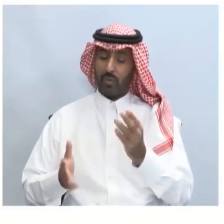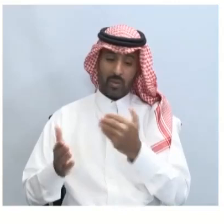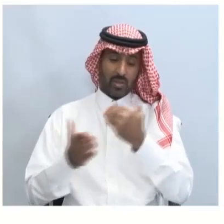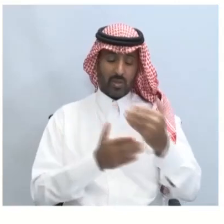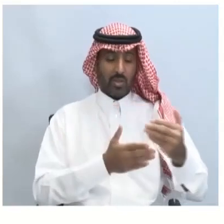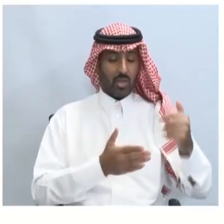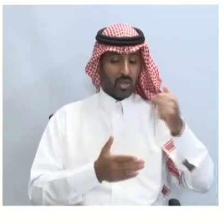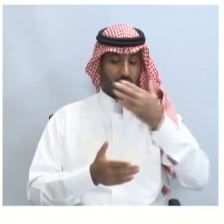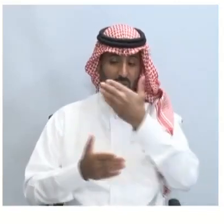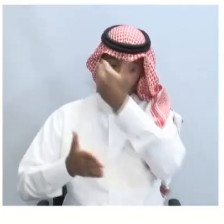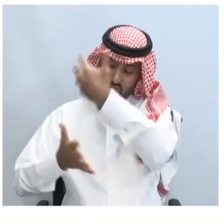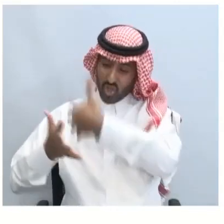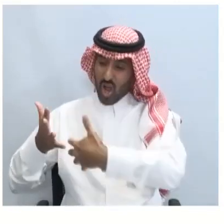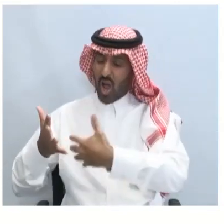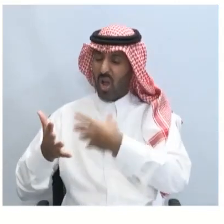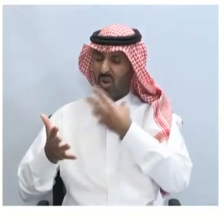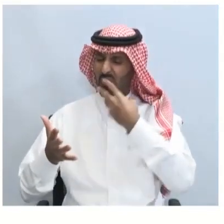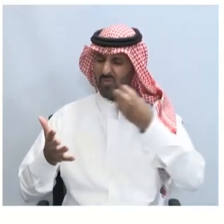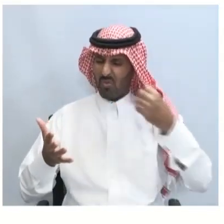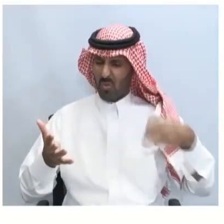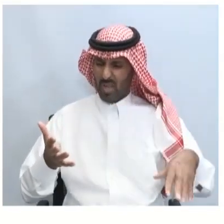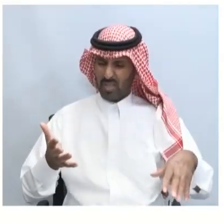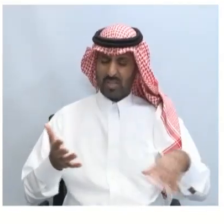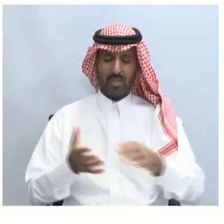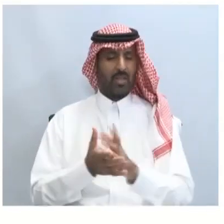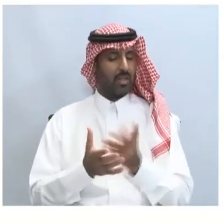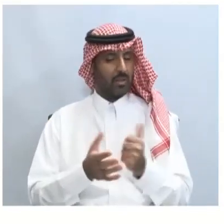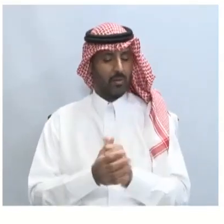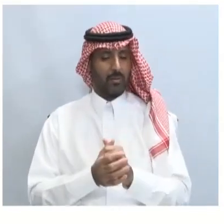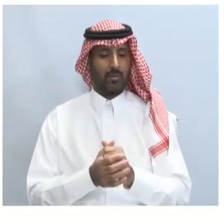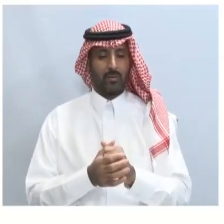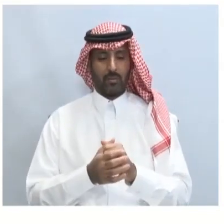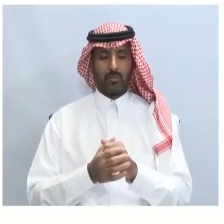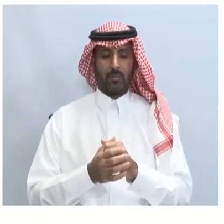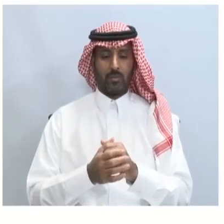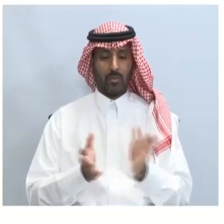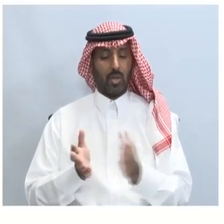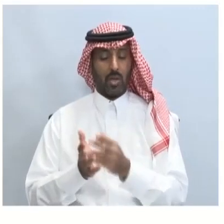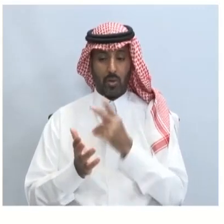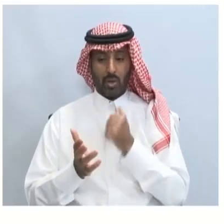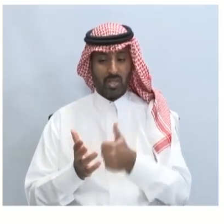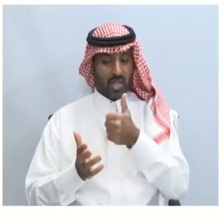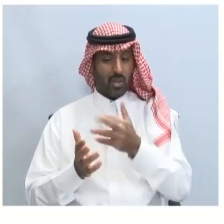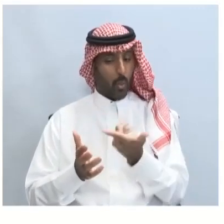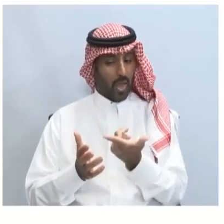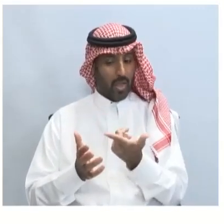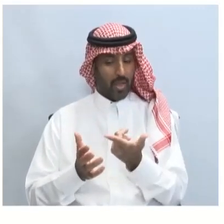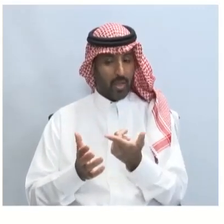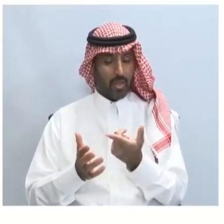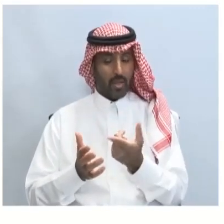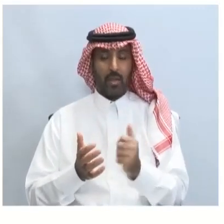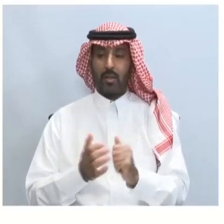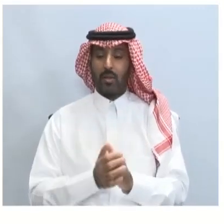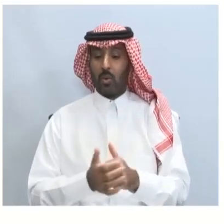وجدار متسخ قد كتب عليه بعض الاولاد اصلحهم الله اين الجيد واين السيء